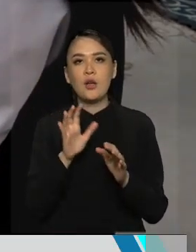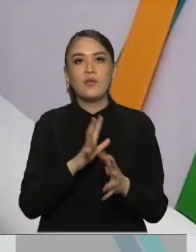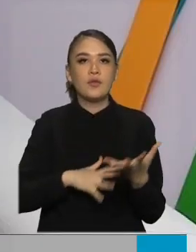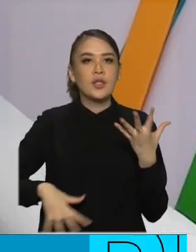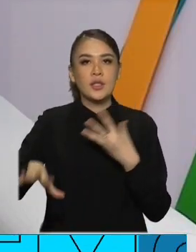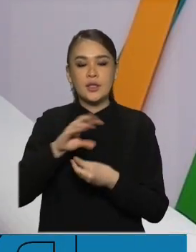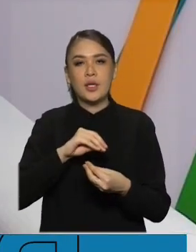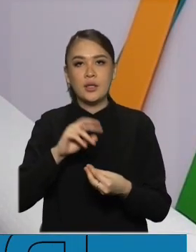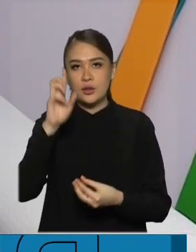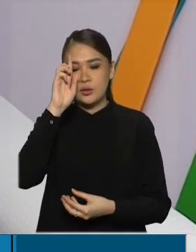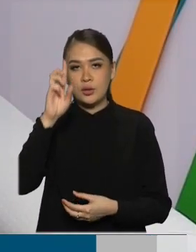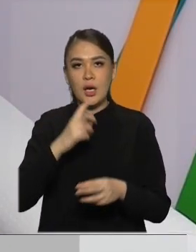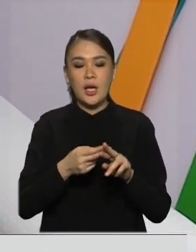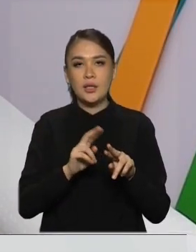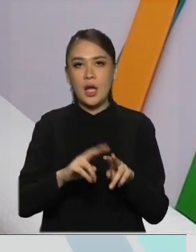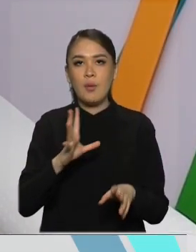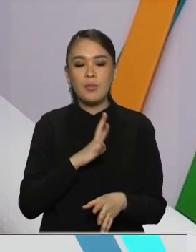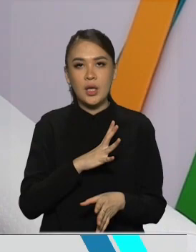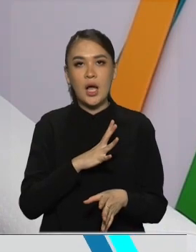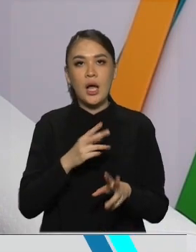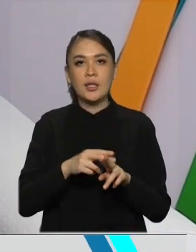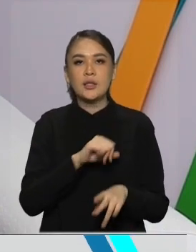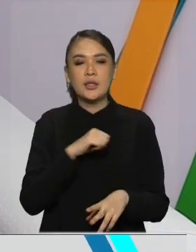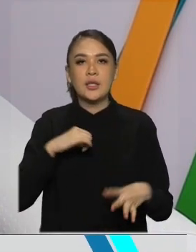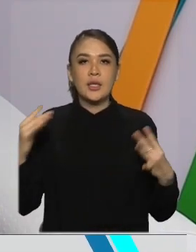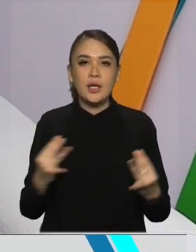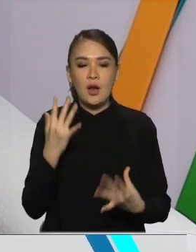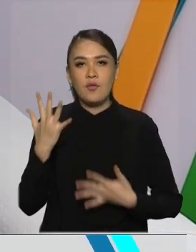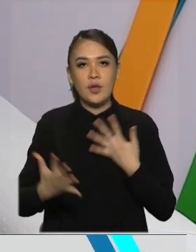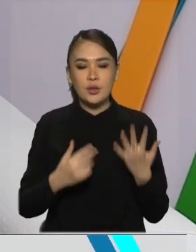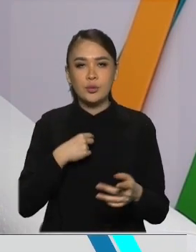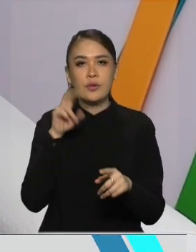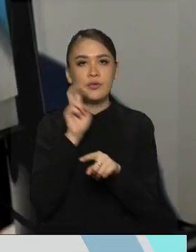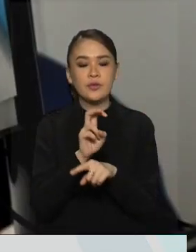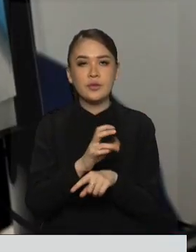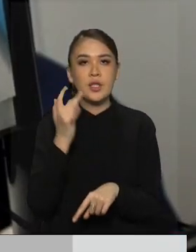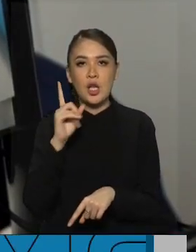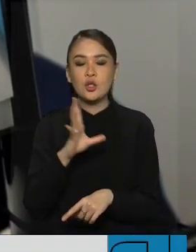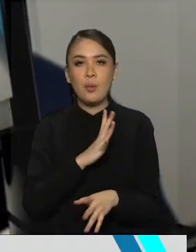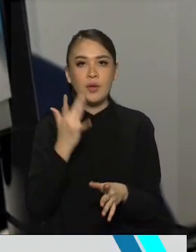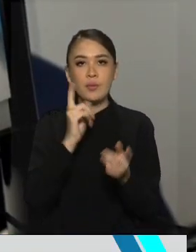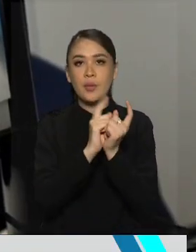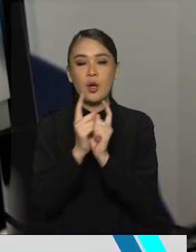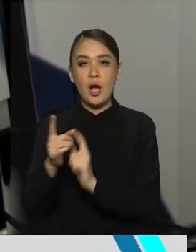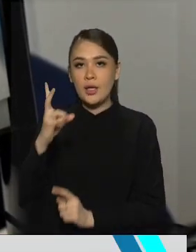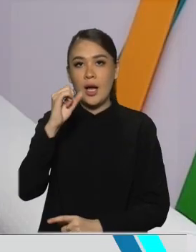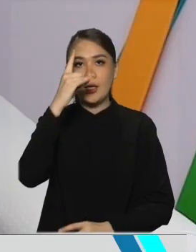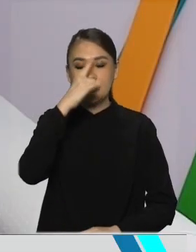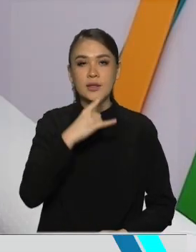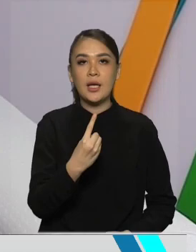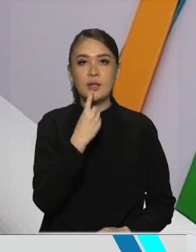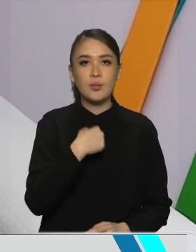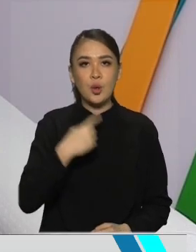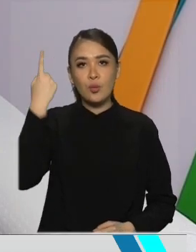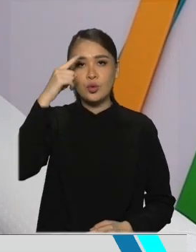страны. Я с большим интересом и воодушевлением посещаю студию, ведь здесь мы переводим на казахский язык мои любимые